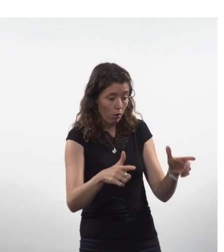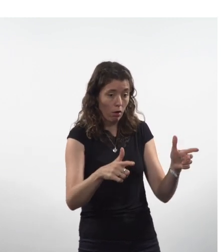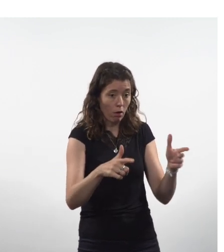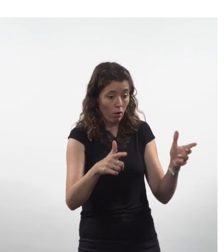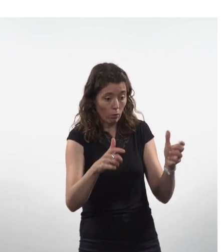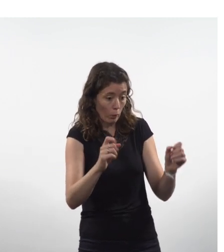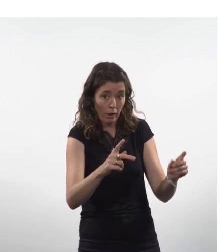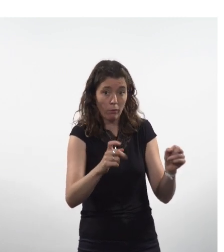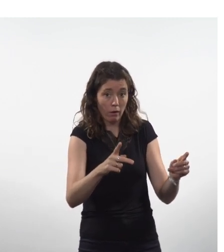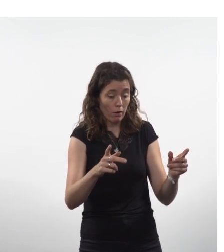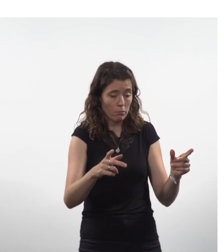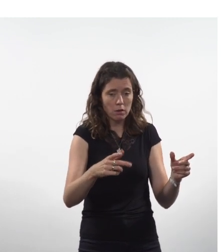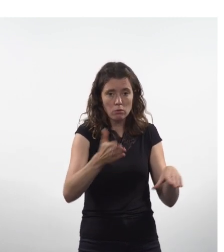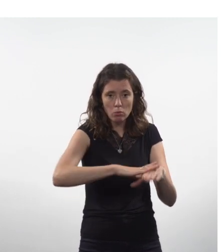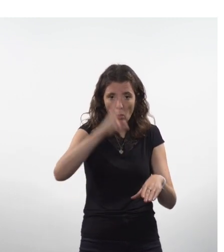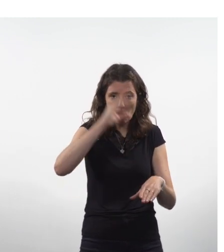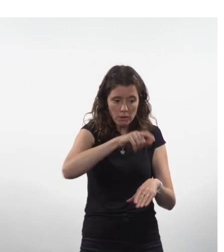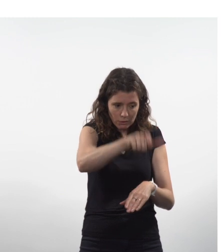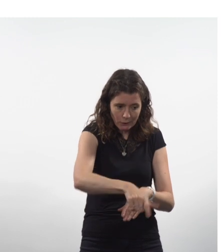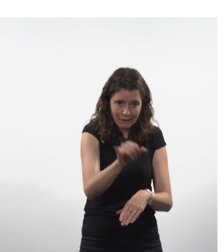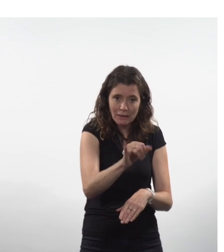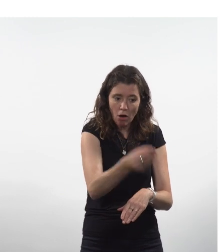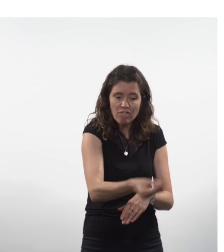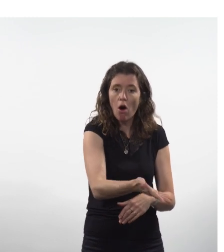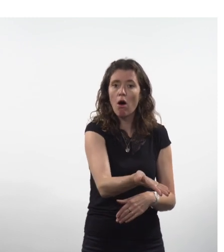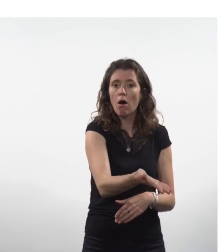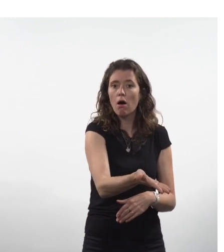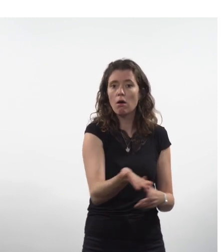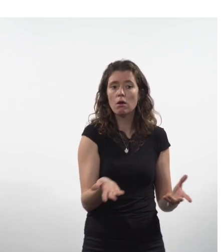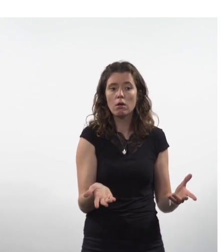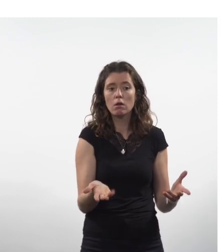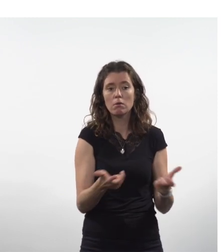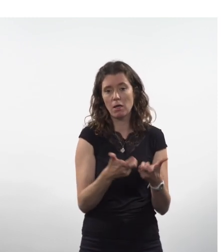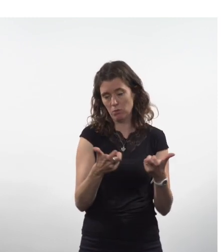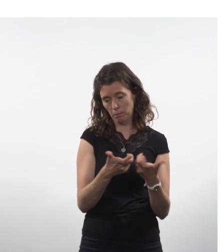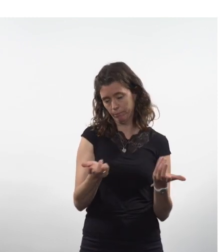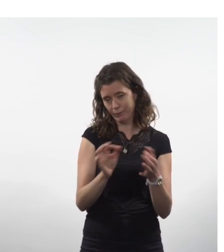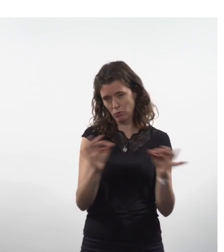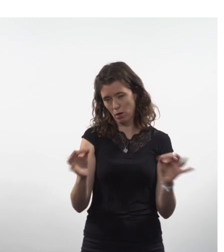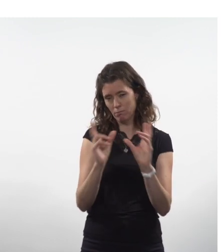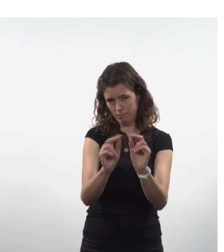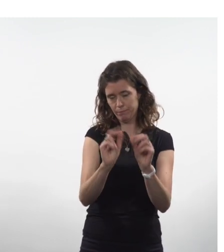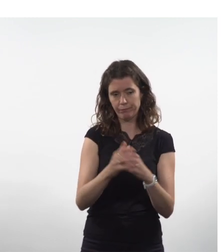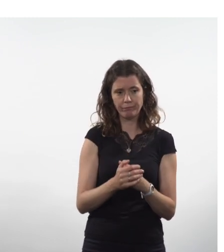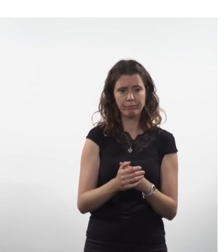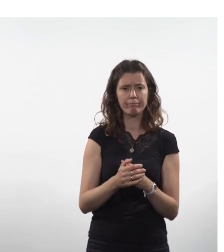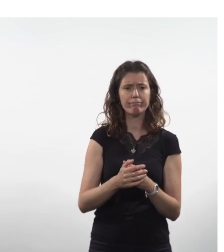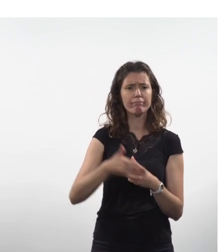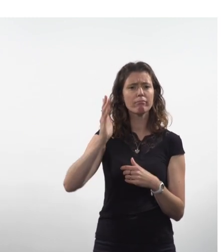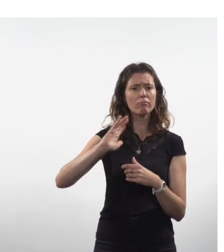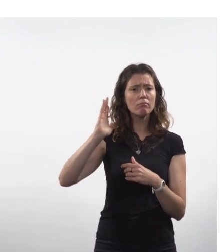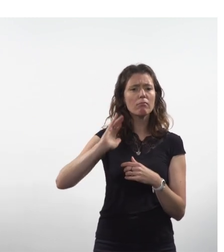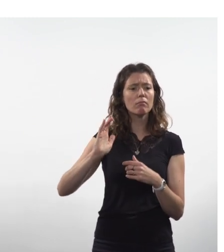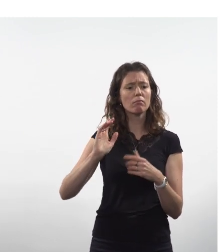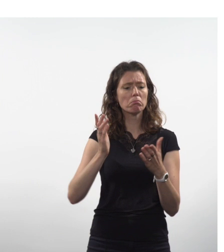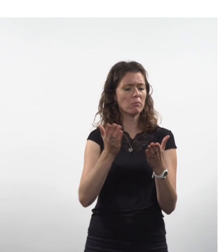peut comprendre, qu'on en oublie qui est l'accompagnant. Et une histoire de chasse que je vous raconte, parce qu'on était allé rencontrer